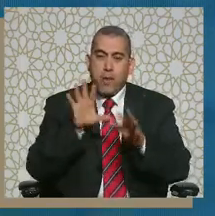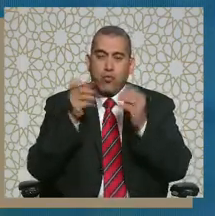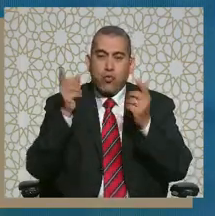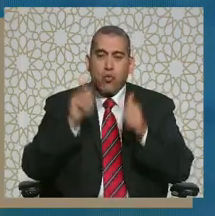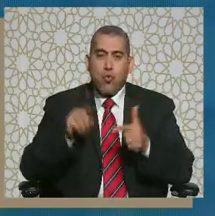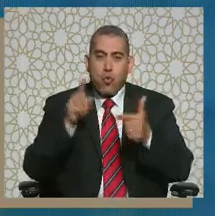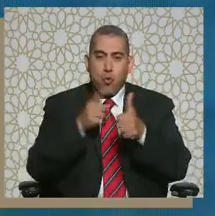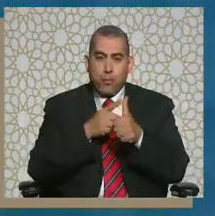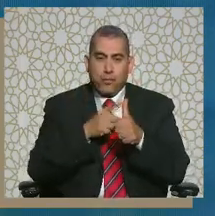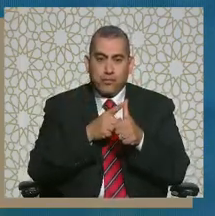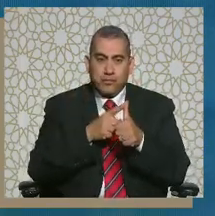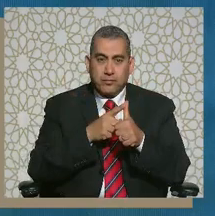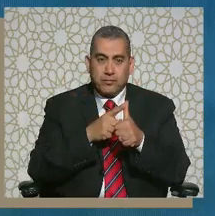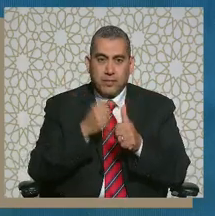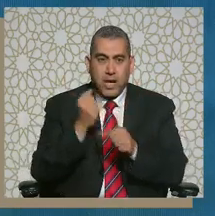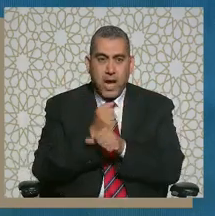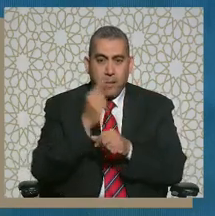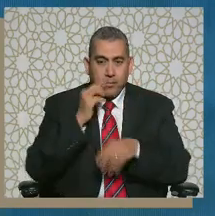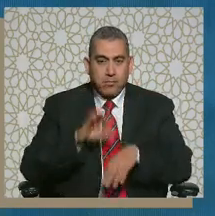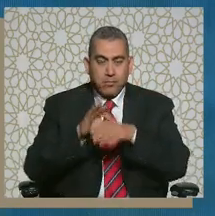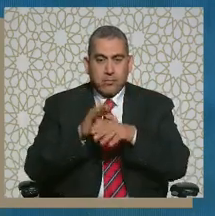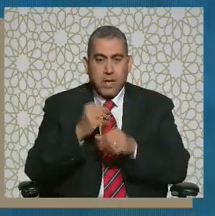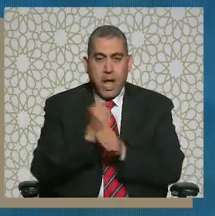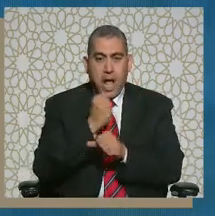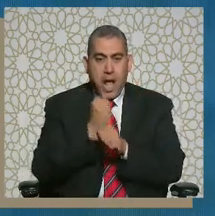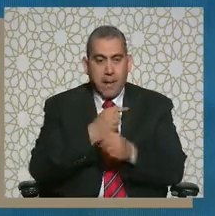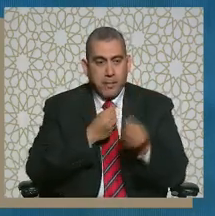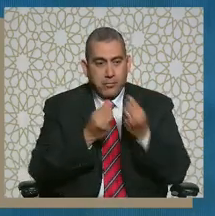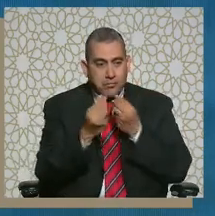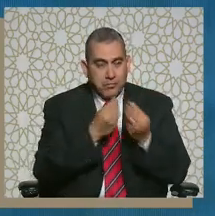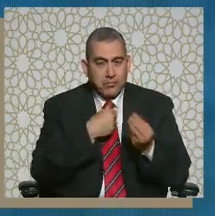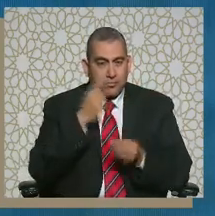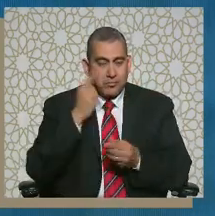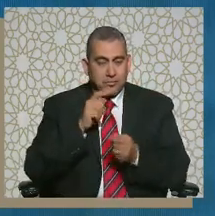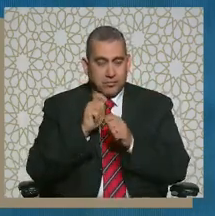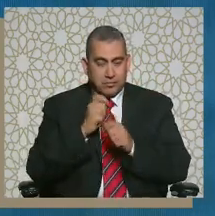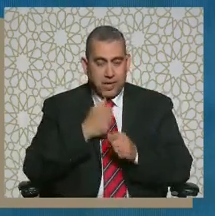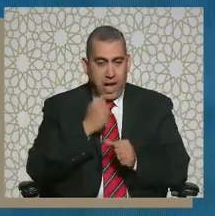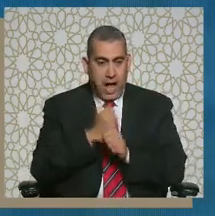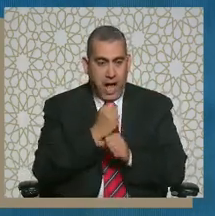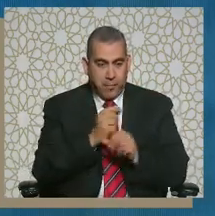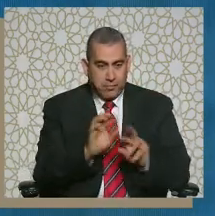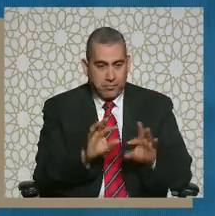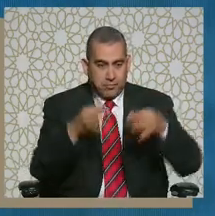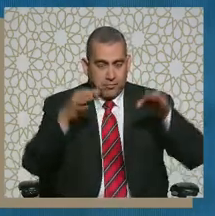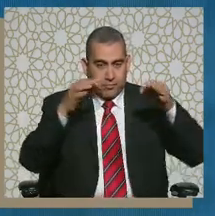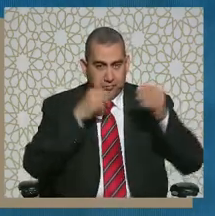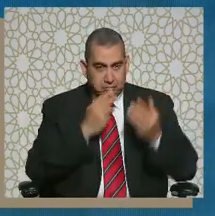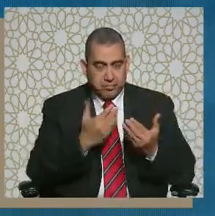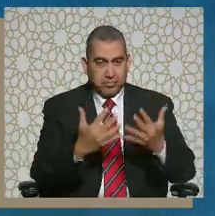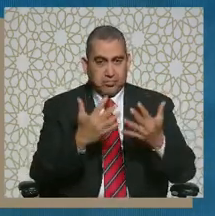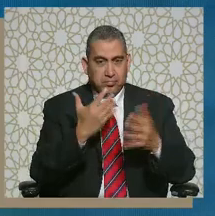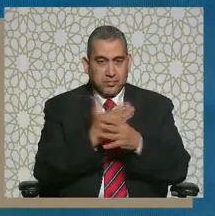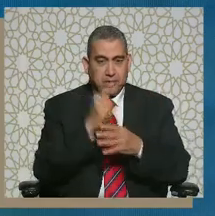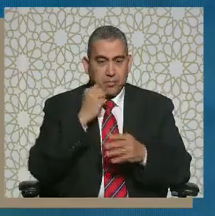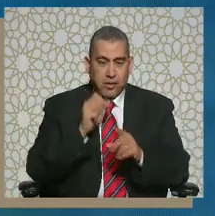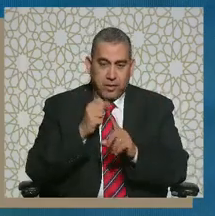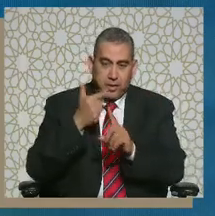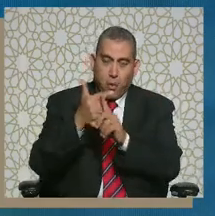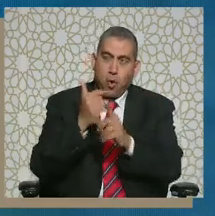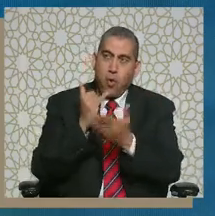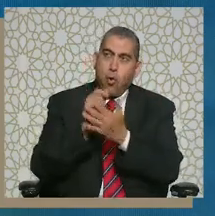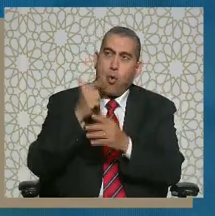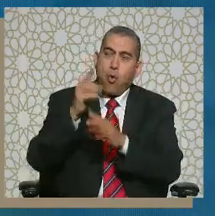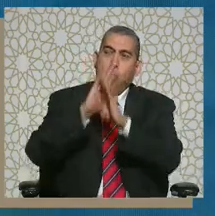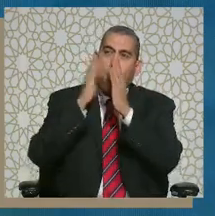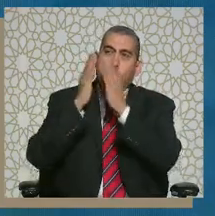شيء تتعامل بيه مع عملك حسن دايما عملك وخد بسبب هو ده المتوكل على الله اللي بيحسن